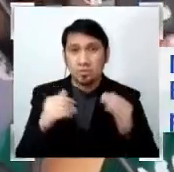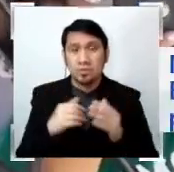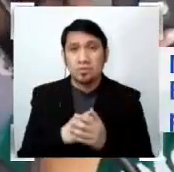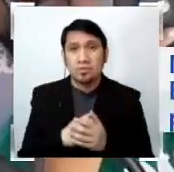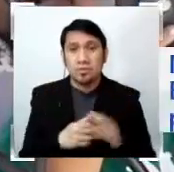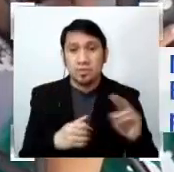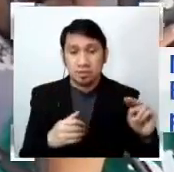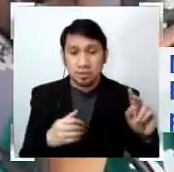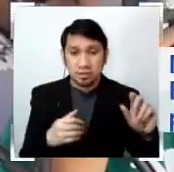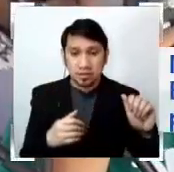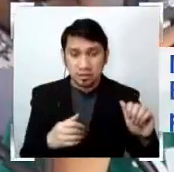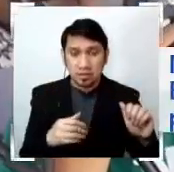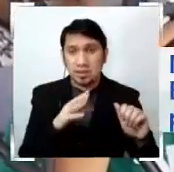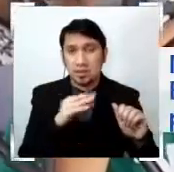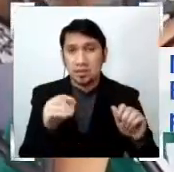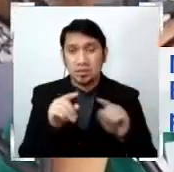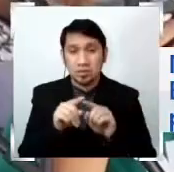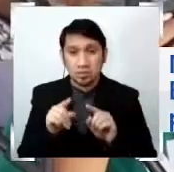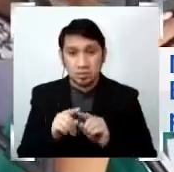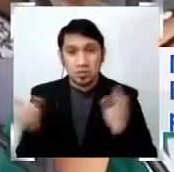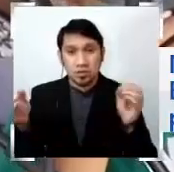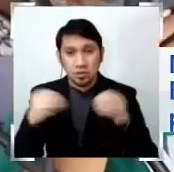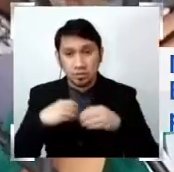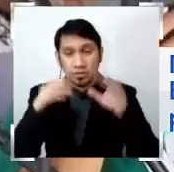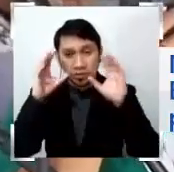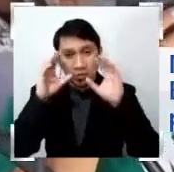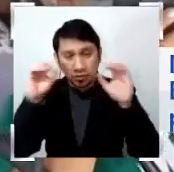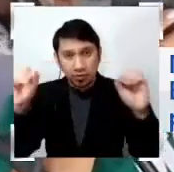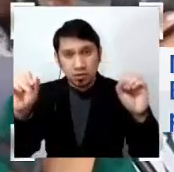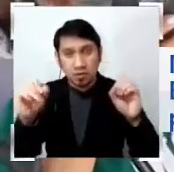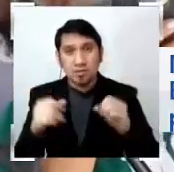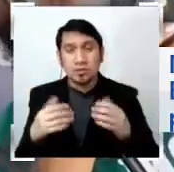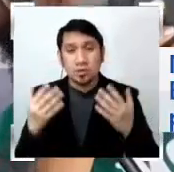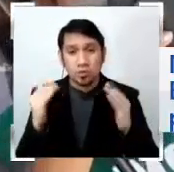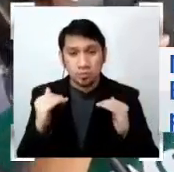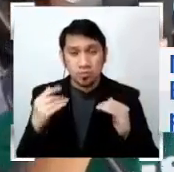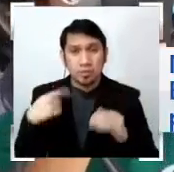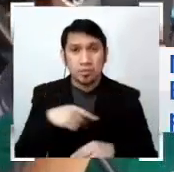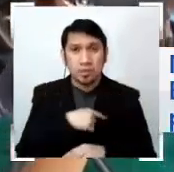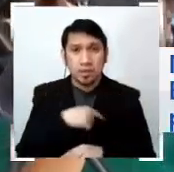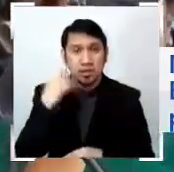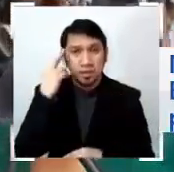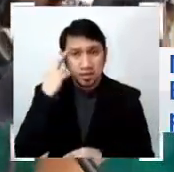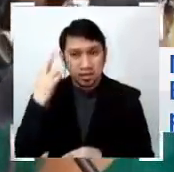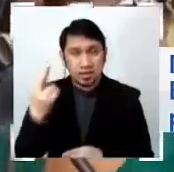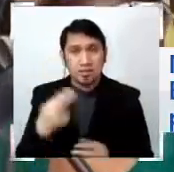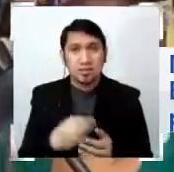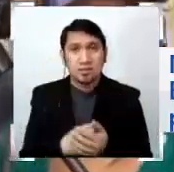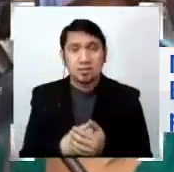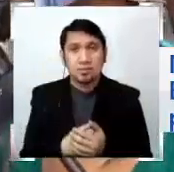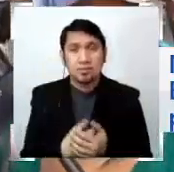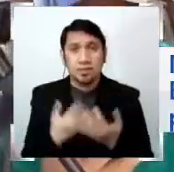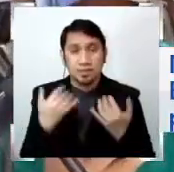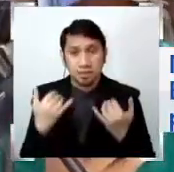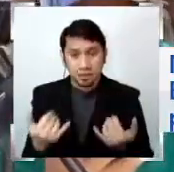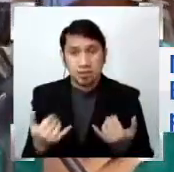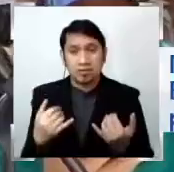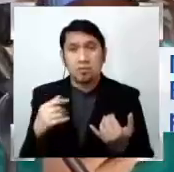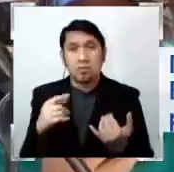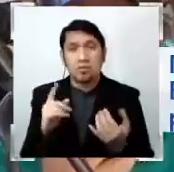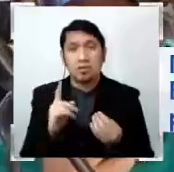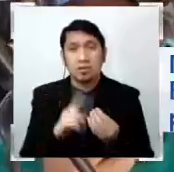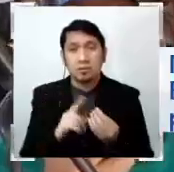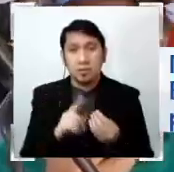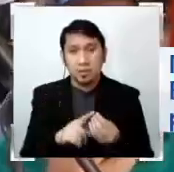less than Malacañang will finally realize that taking over